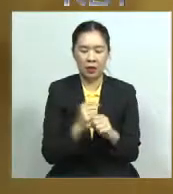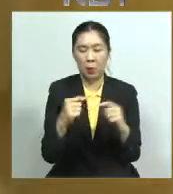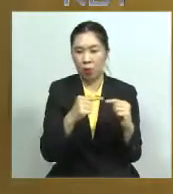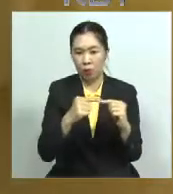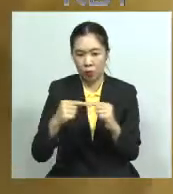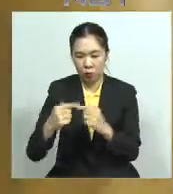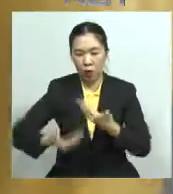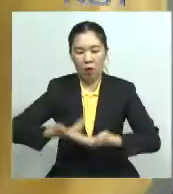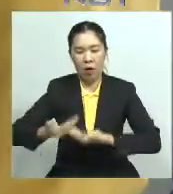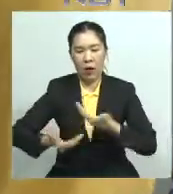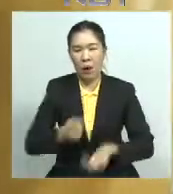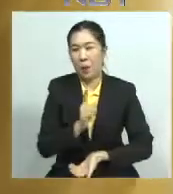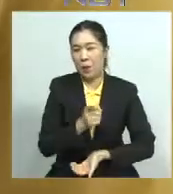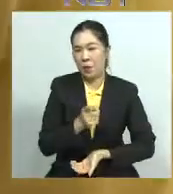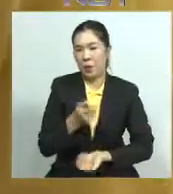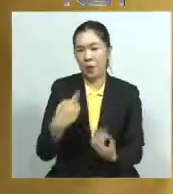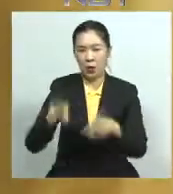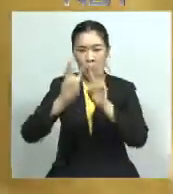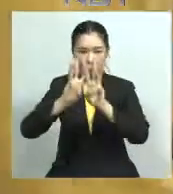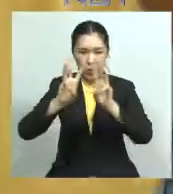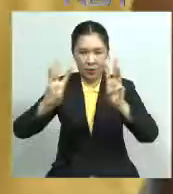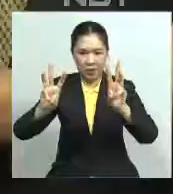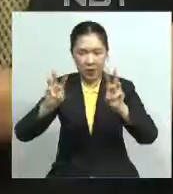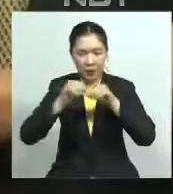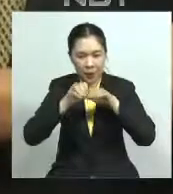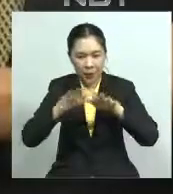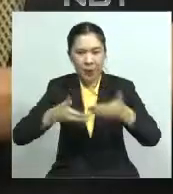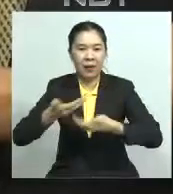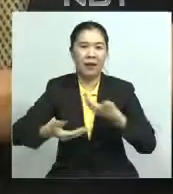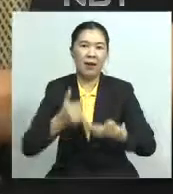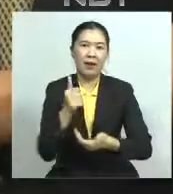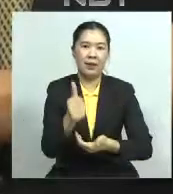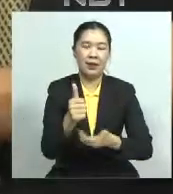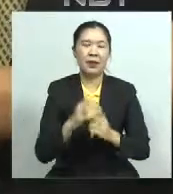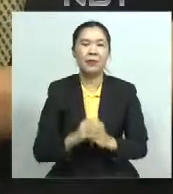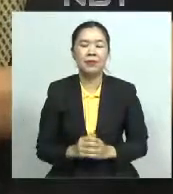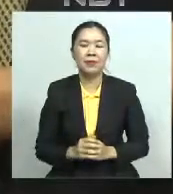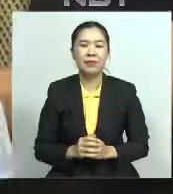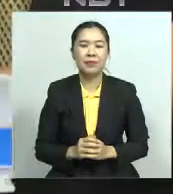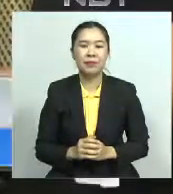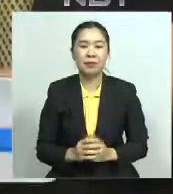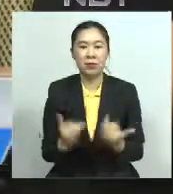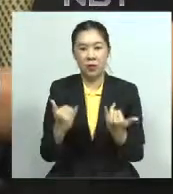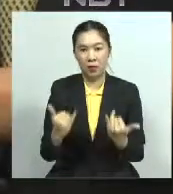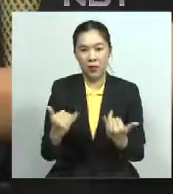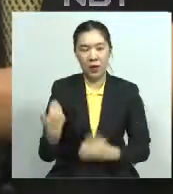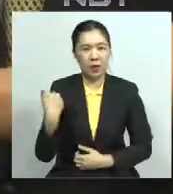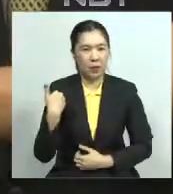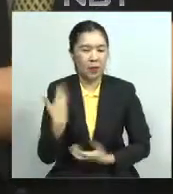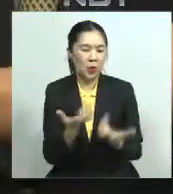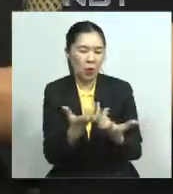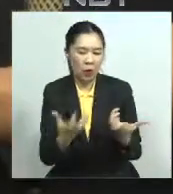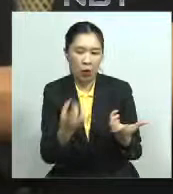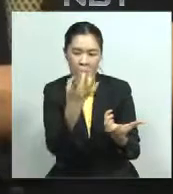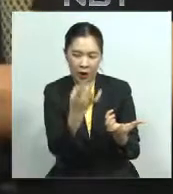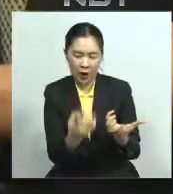จำหน่ายสินค้าแบบเดิมๆเนี่ยสู่บนตลาดออนไลน์ได้นะครับ ผมก็เห็นแล้วในบ้านเมืองมันมีของอะไรเกิดขึ้นม